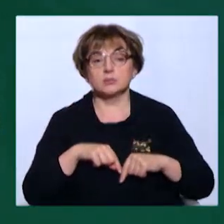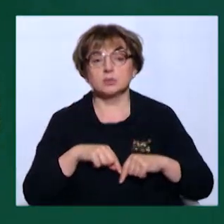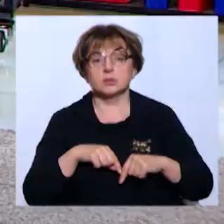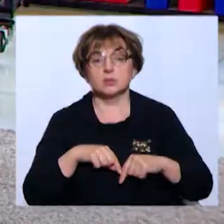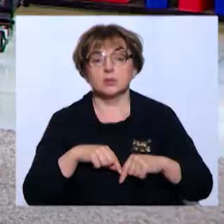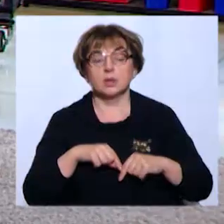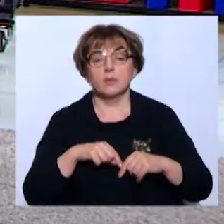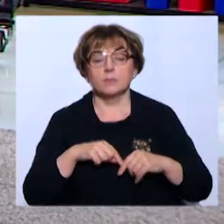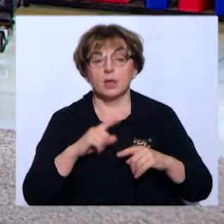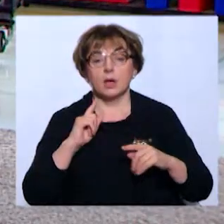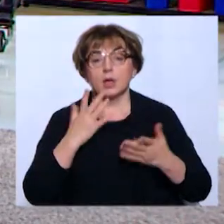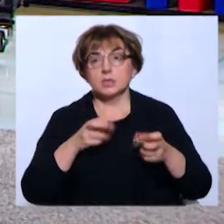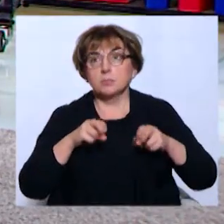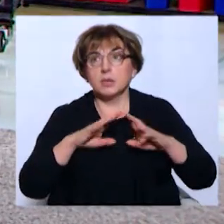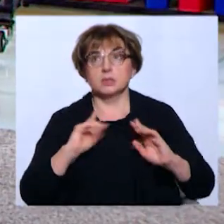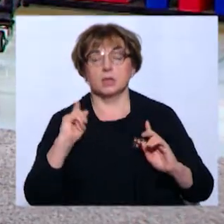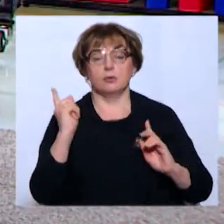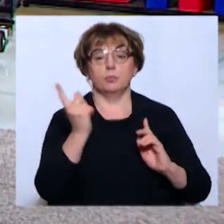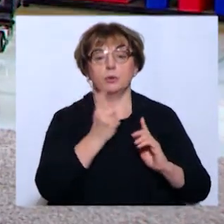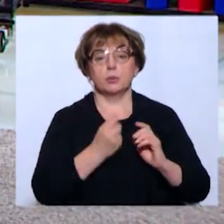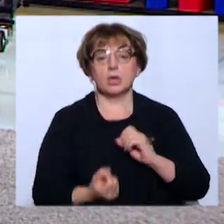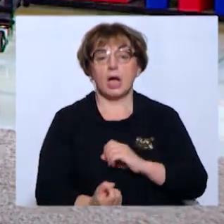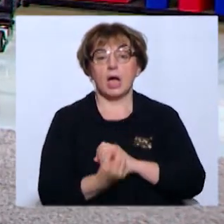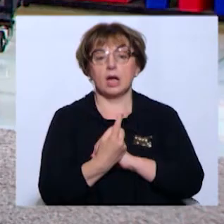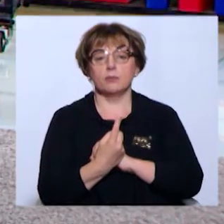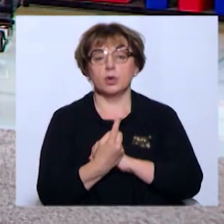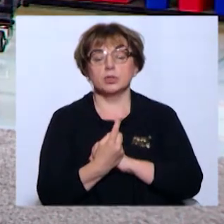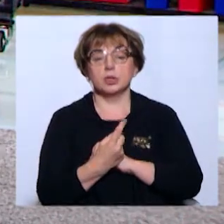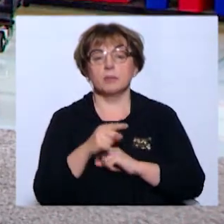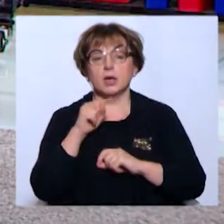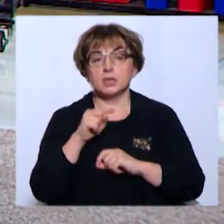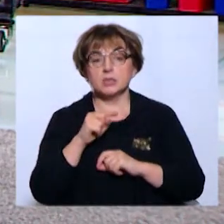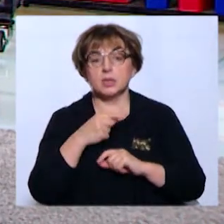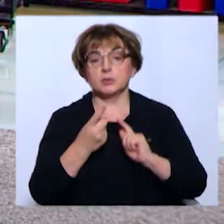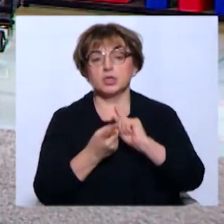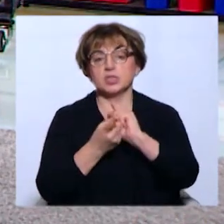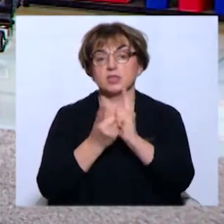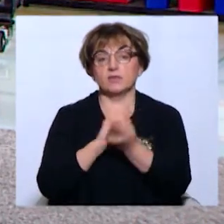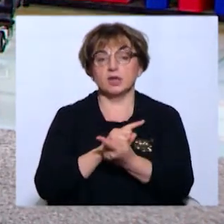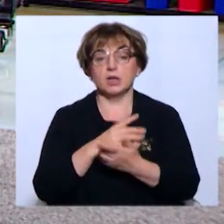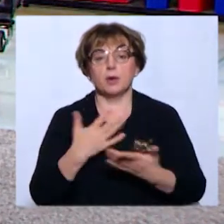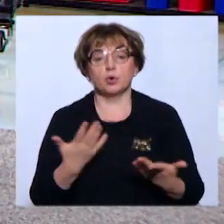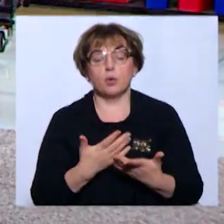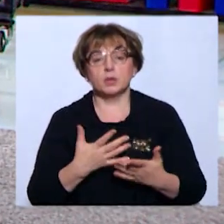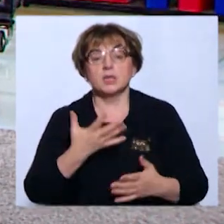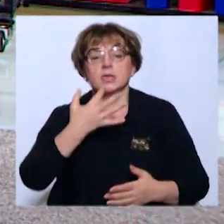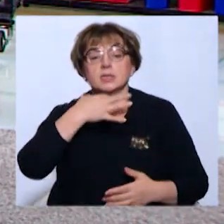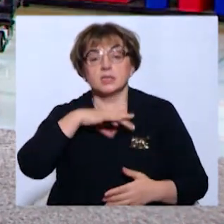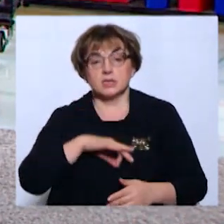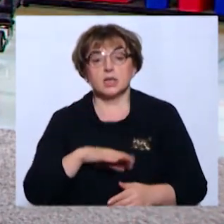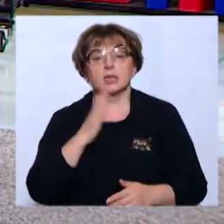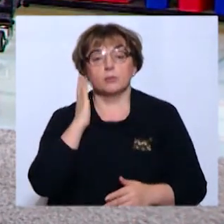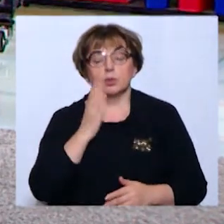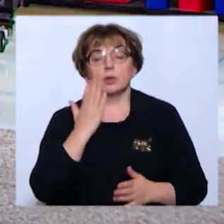ორგანიზმი მოცემულ გარემო პირობებში აღმოაჩნდება ისეთი ცვლილება, რომელიც სასარგებლო იქნება